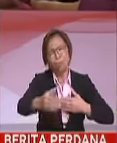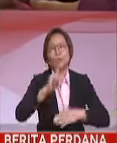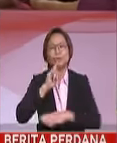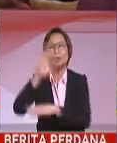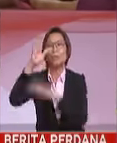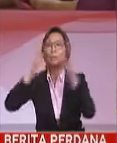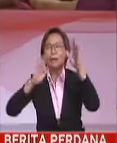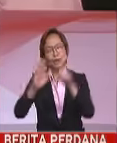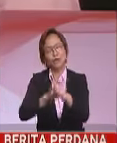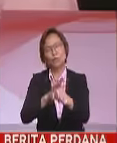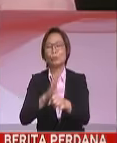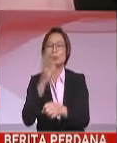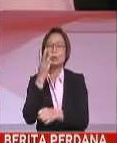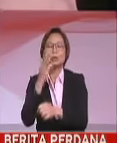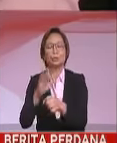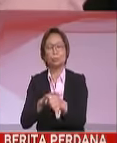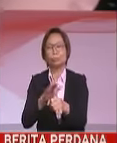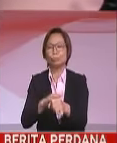negara mencukupi.